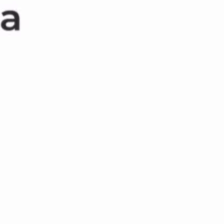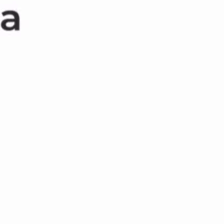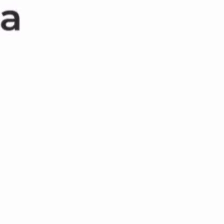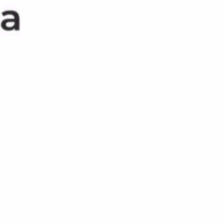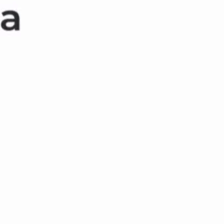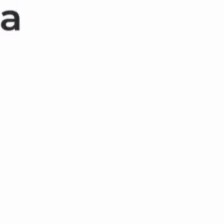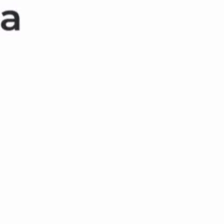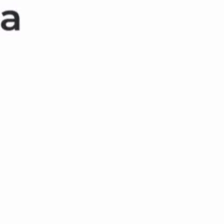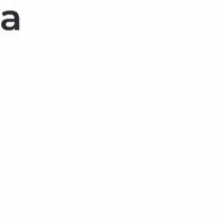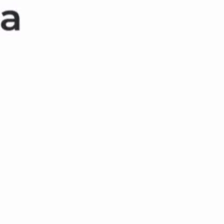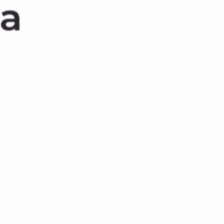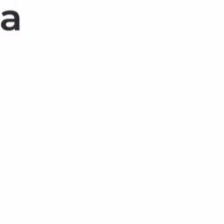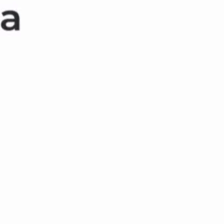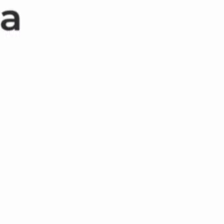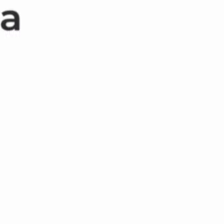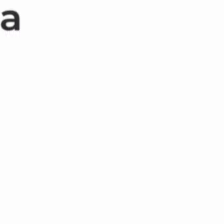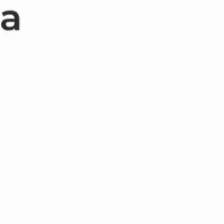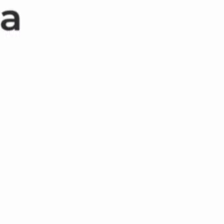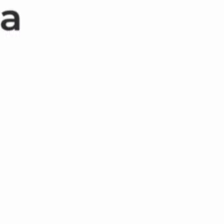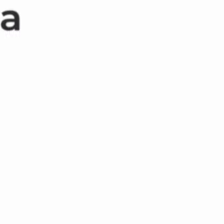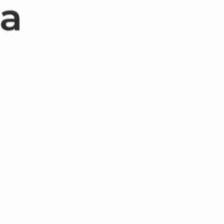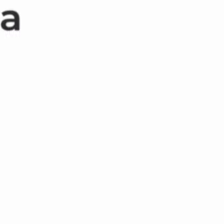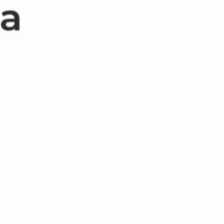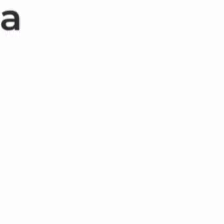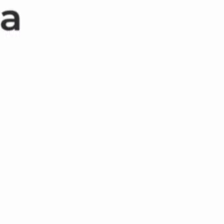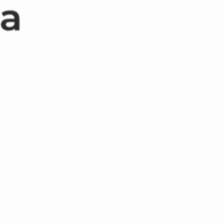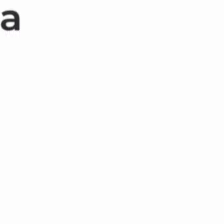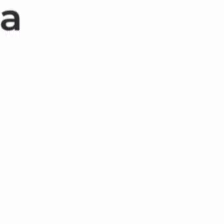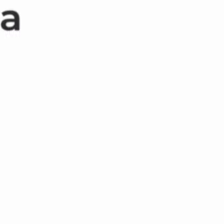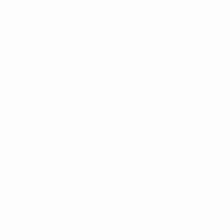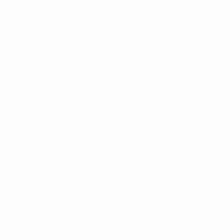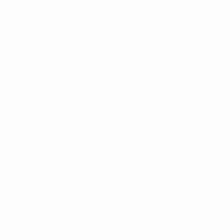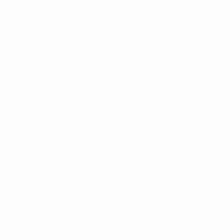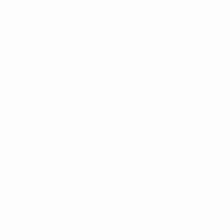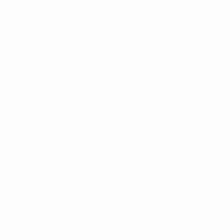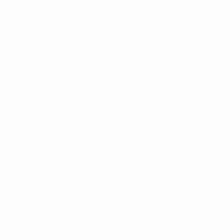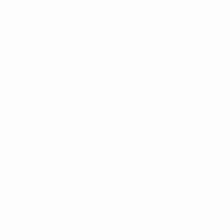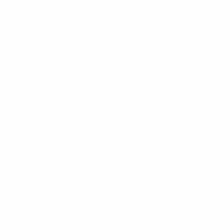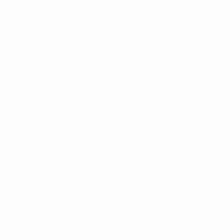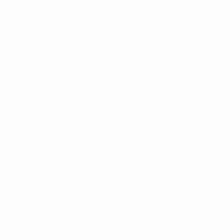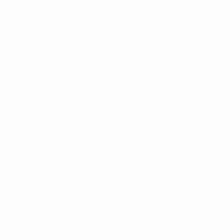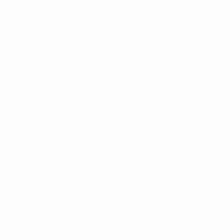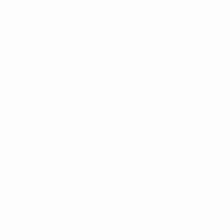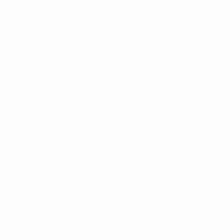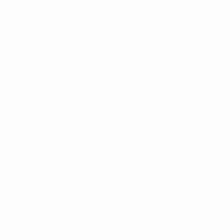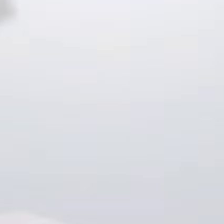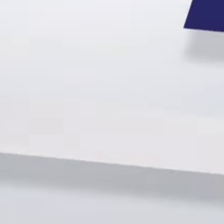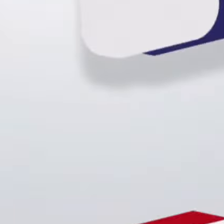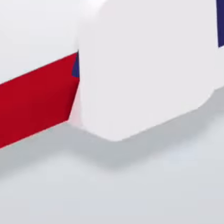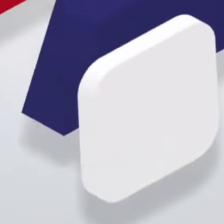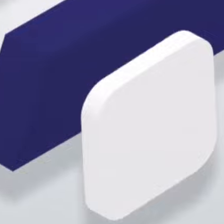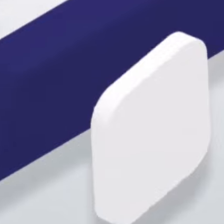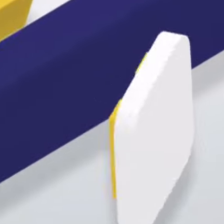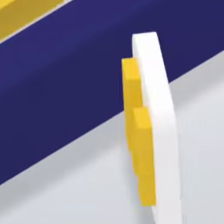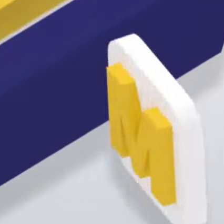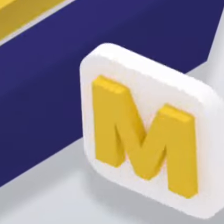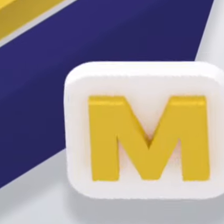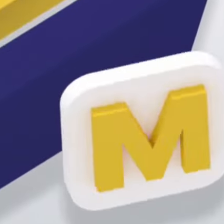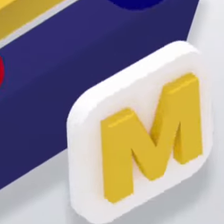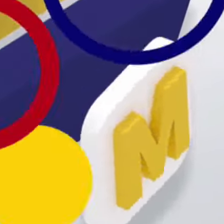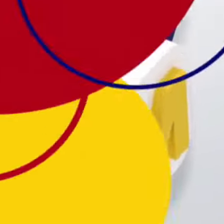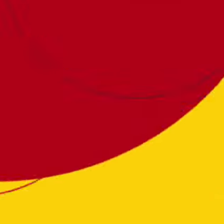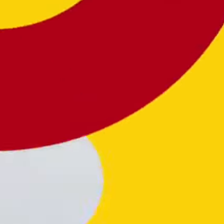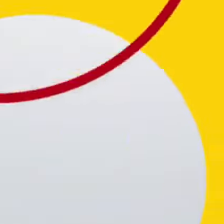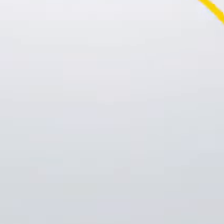Jimat menggunakan lampu luar dengan alat penetap masa. Satu lagi idea bernas untuk anda. Demi